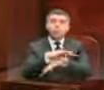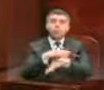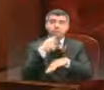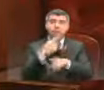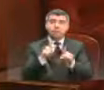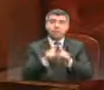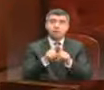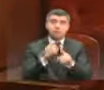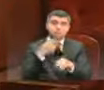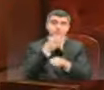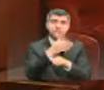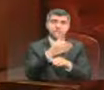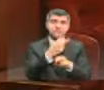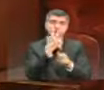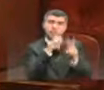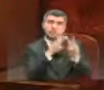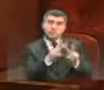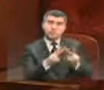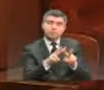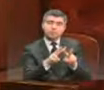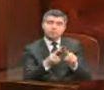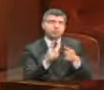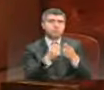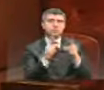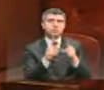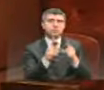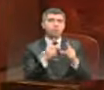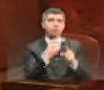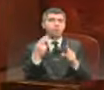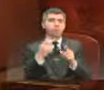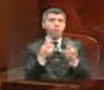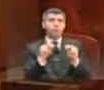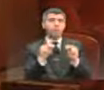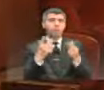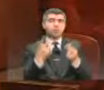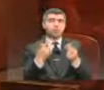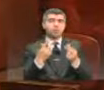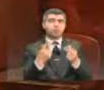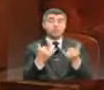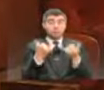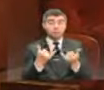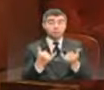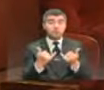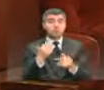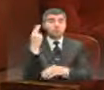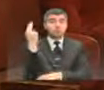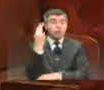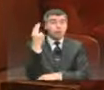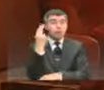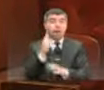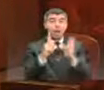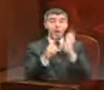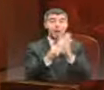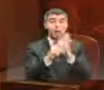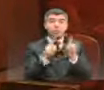الوزير هنا ما عنده حتى سلطة، خاص المؤسسات الجامعية هي اللي كتدخل. وحنا اقترحنا باش يولي مشكل